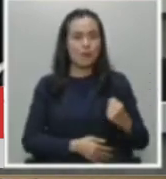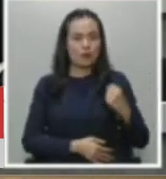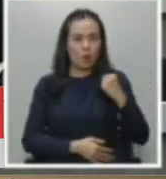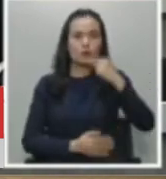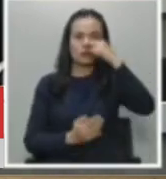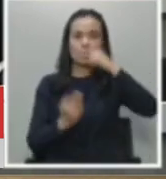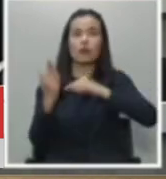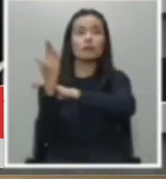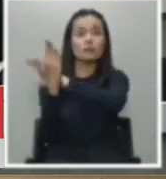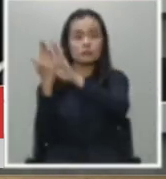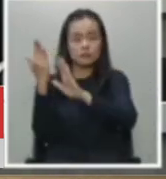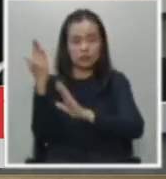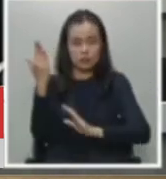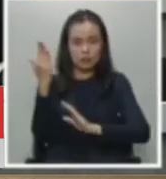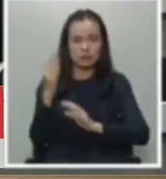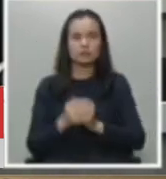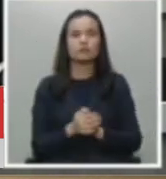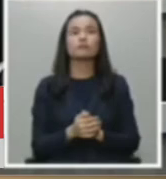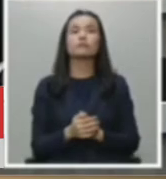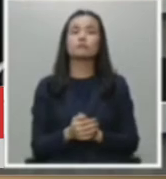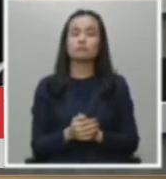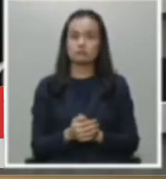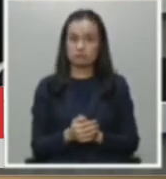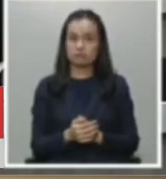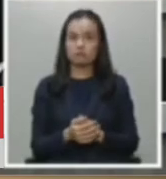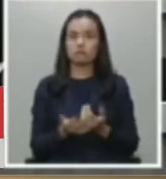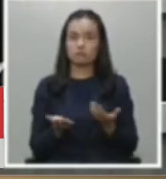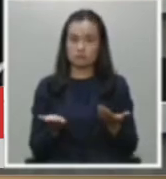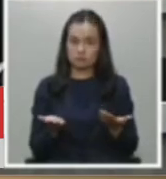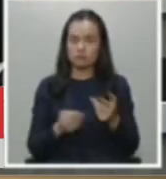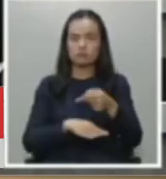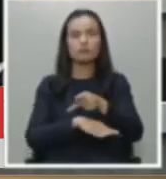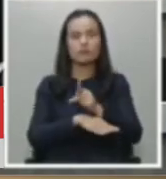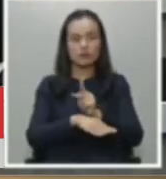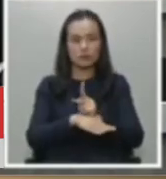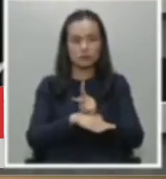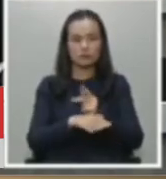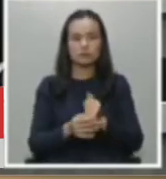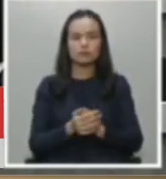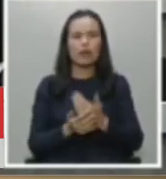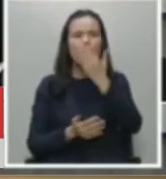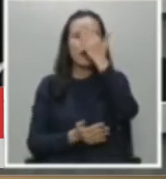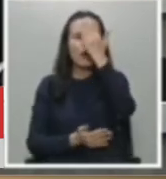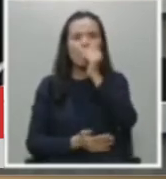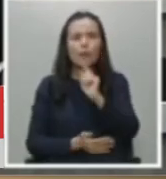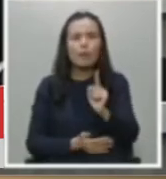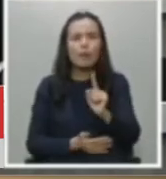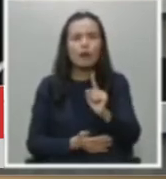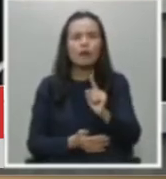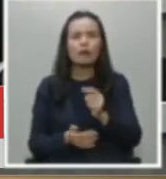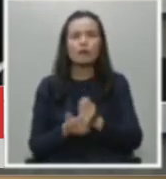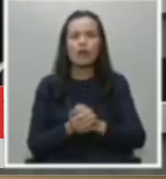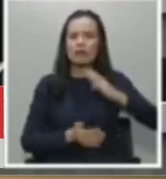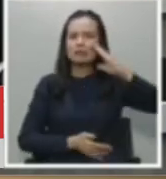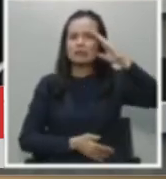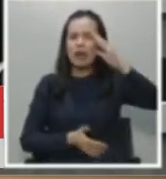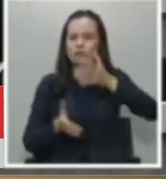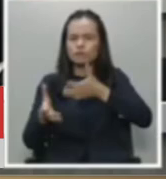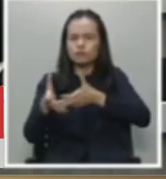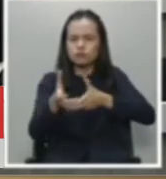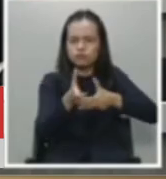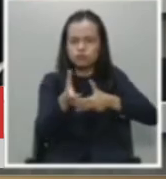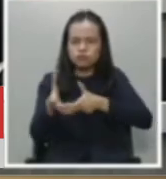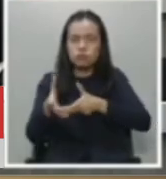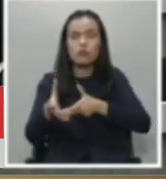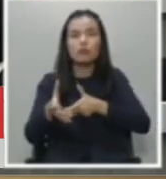ศอ้าวท่านประธานครับแล้วทำไมล่ะครับจากข้างปืนโหดปล้นอาวุ